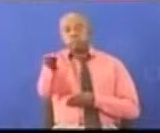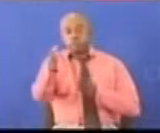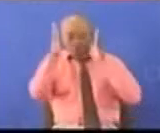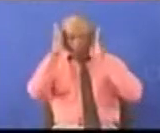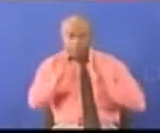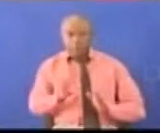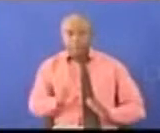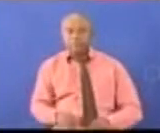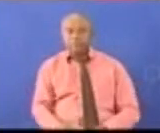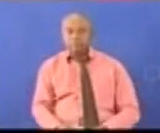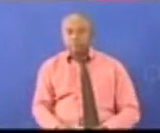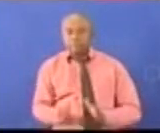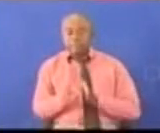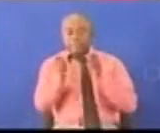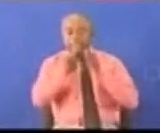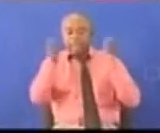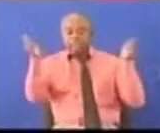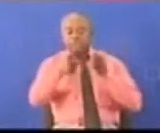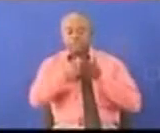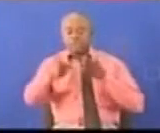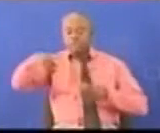Sijaona kigawiwa au wamekaa kwenye pigeon hall.